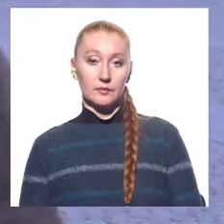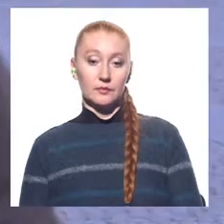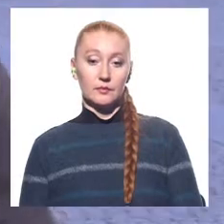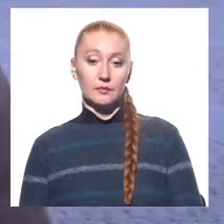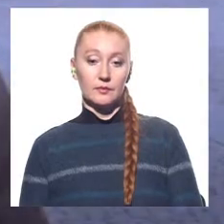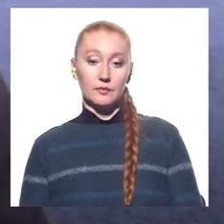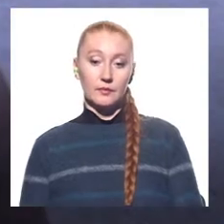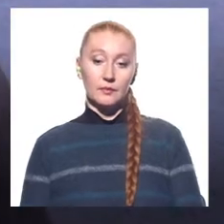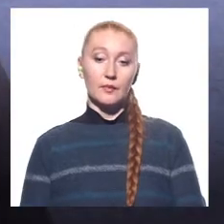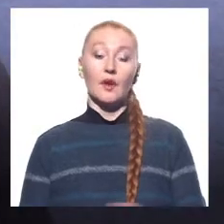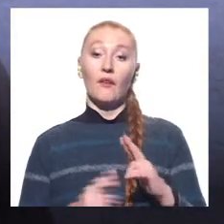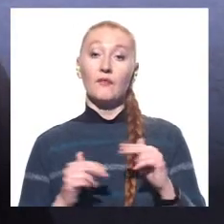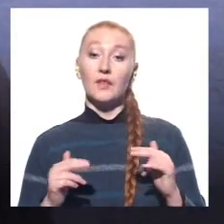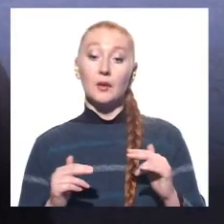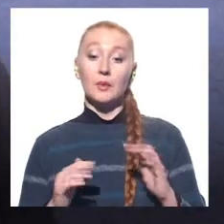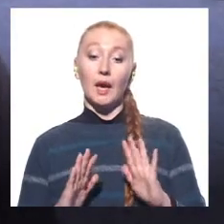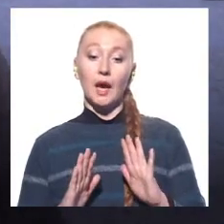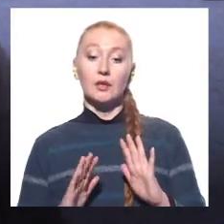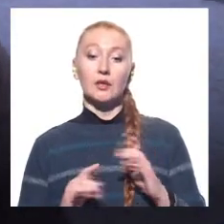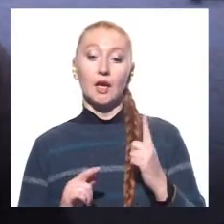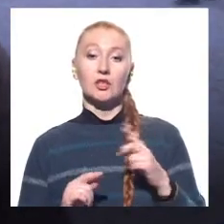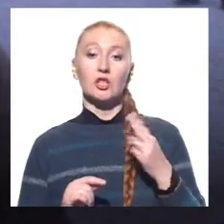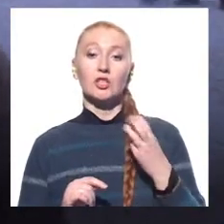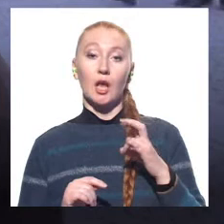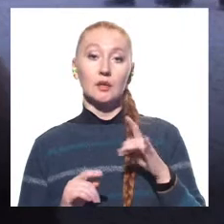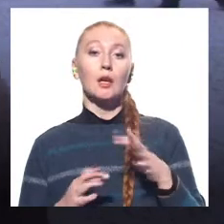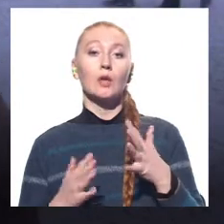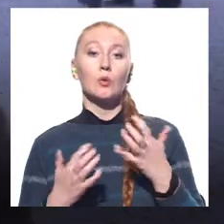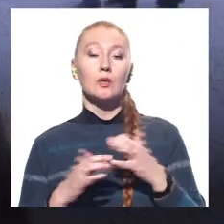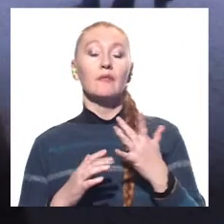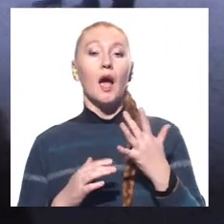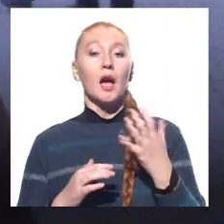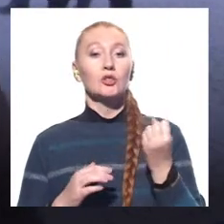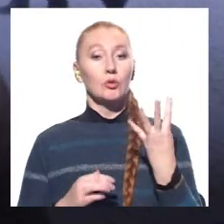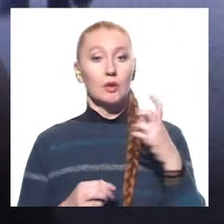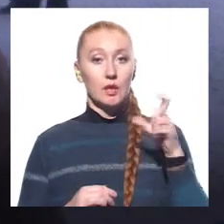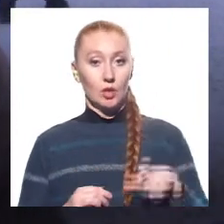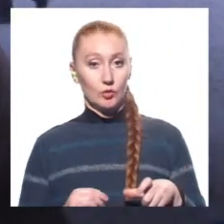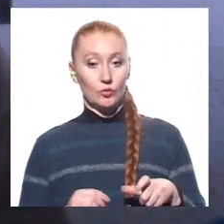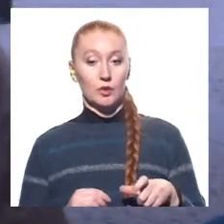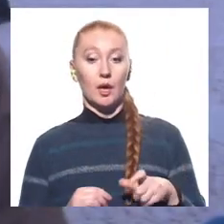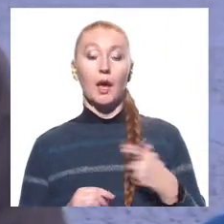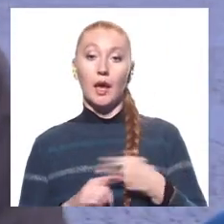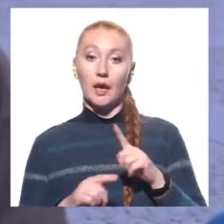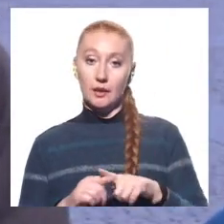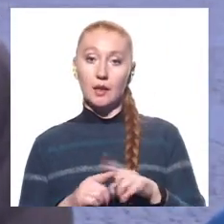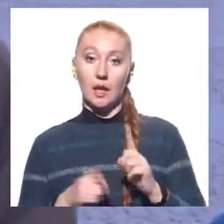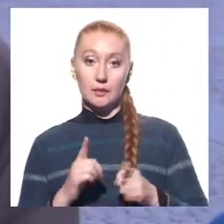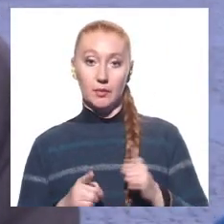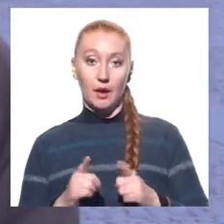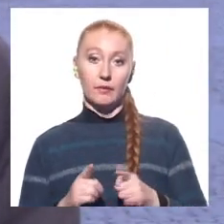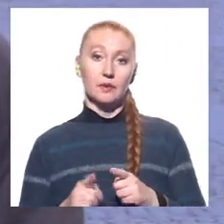В Дніпрі лише один шелтер, який розрахований на 14 людей, і це